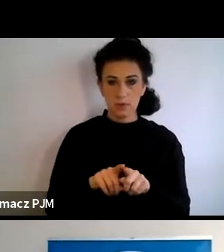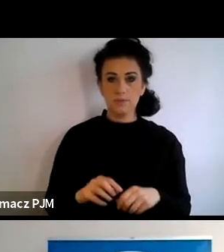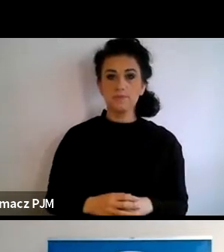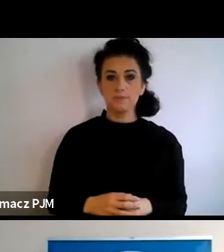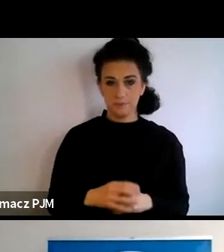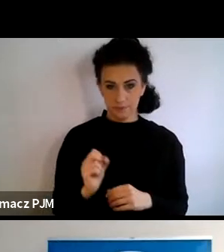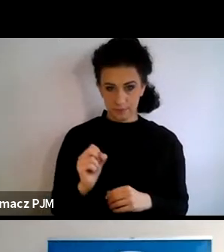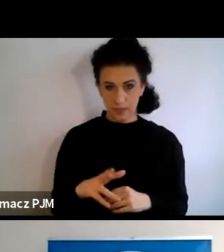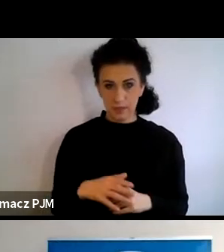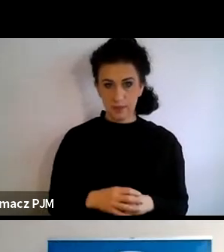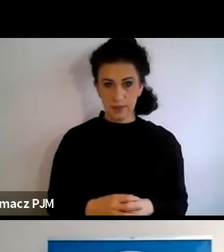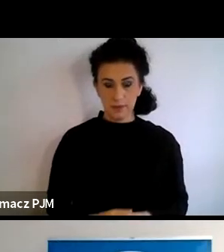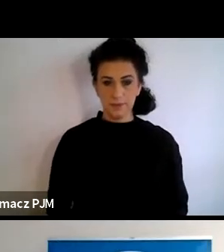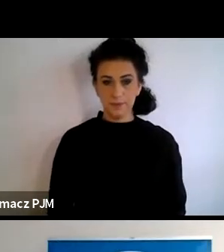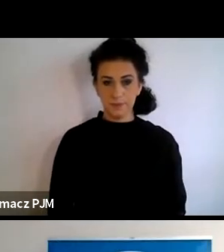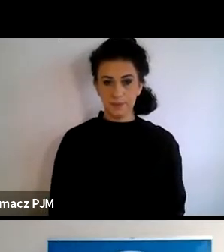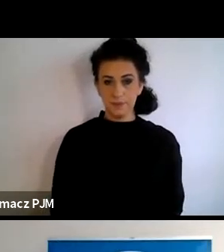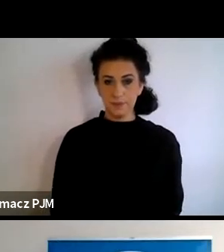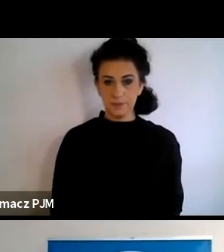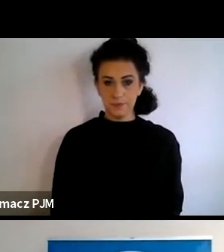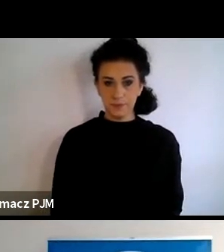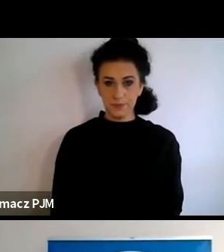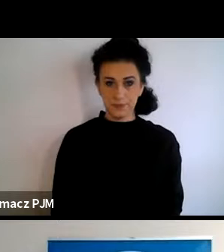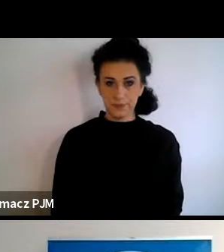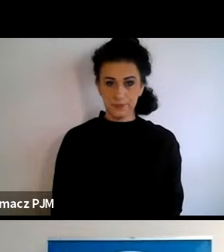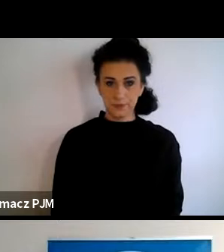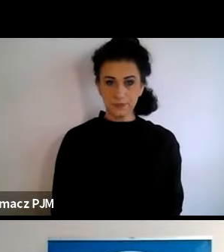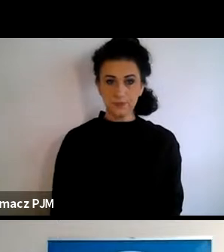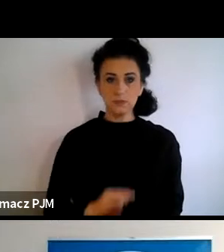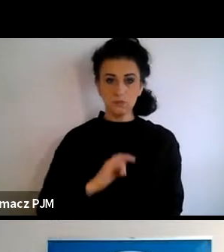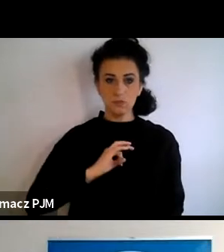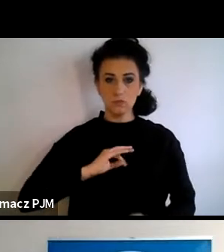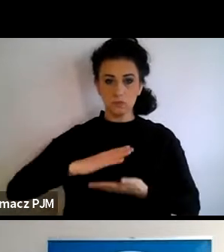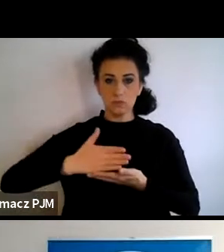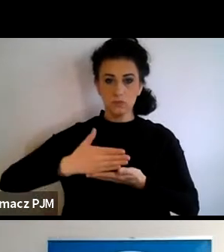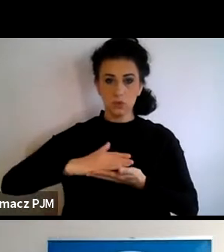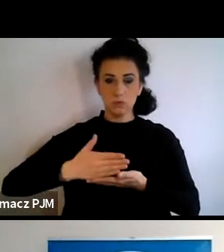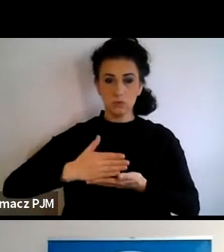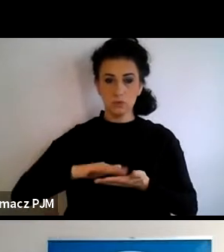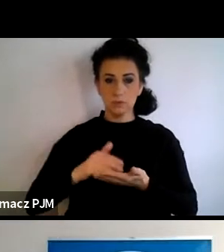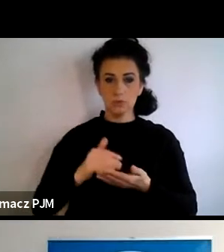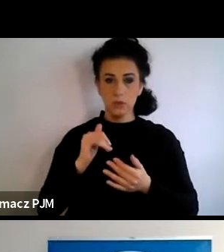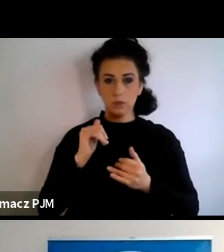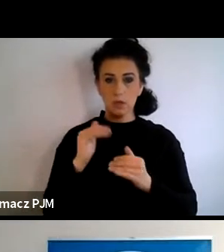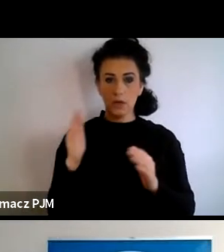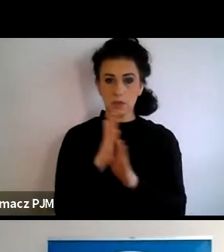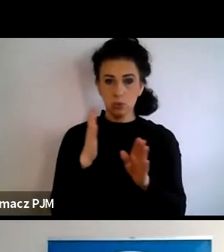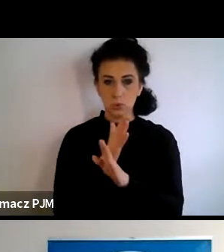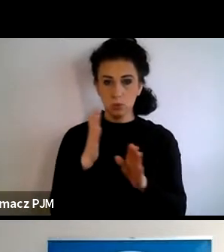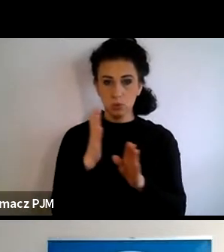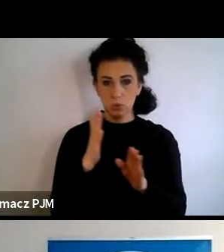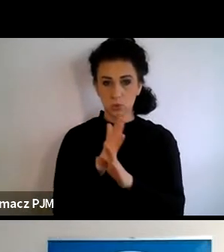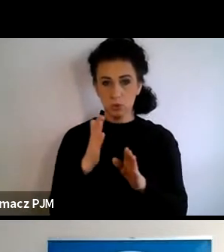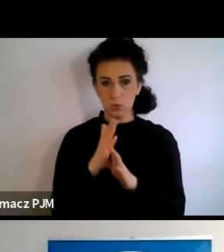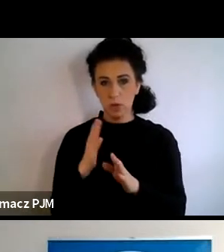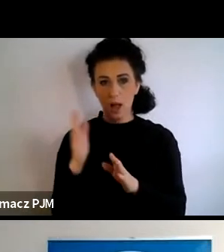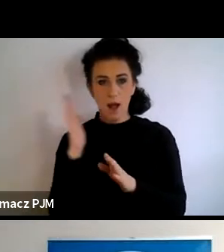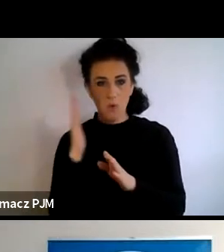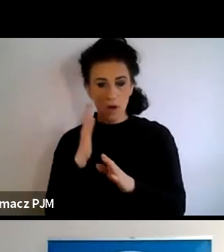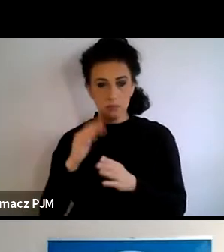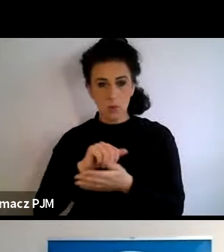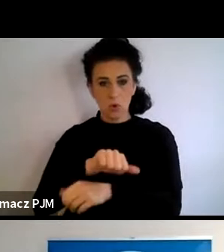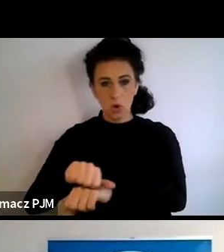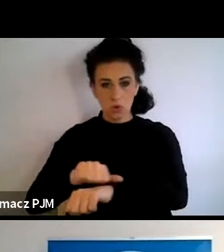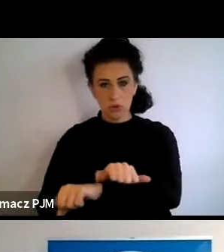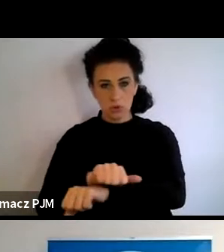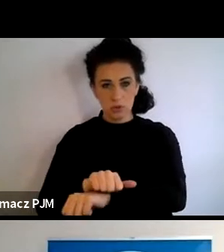Potwierdzam. To nie wiem, czy to słychać, czy nie, czy mikrofon zbiera, ale mój komputer strasznie huczy w tym momencie, jak już przez godzinę mam